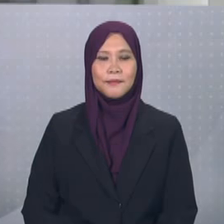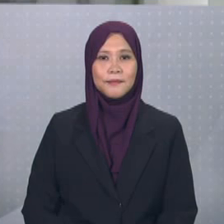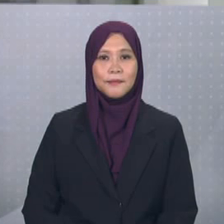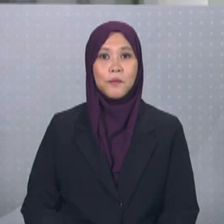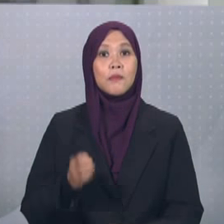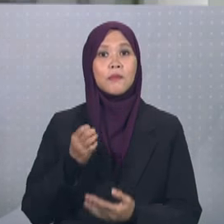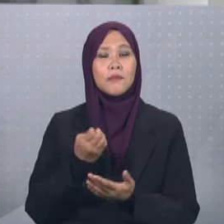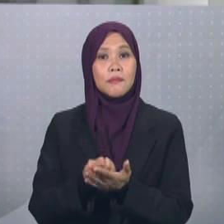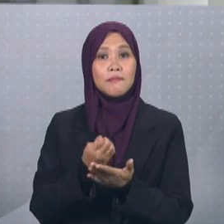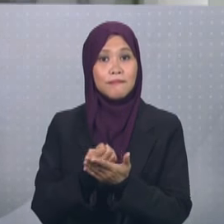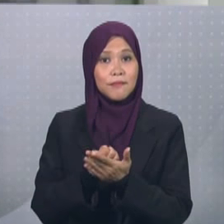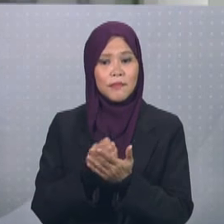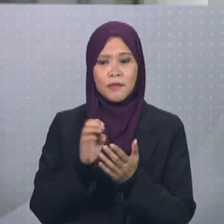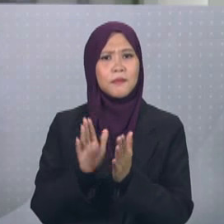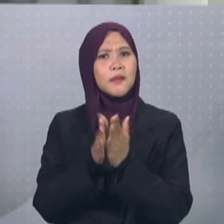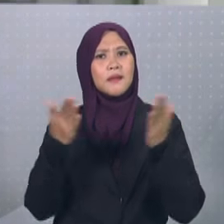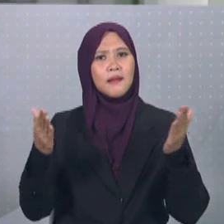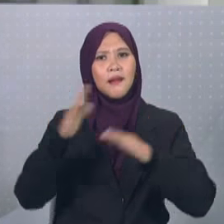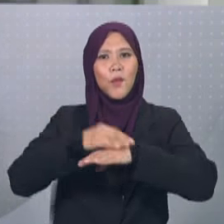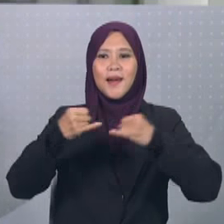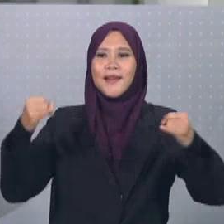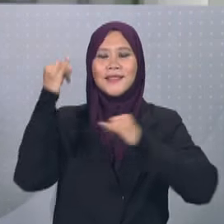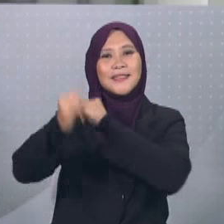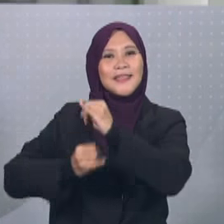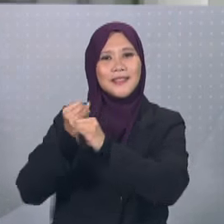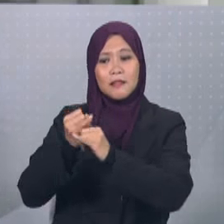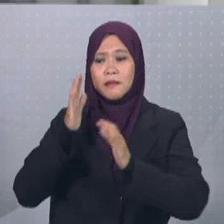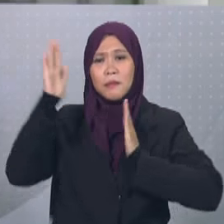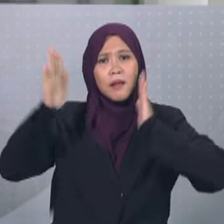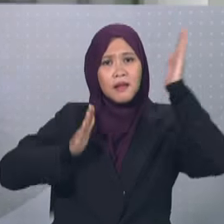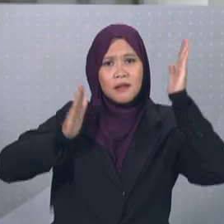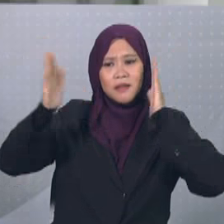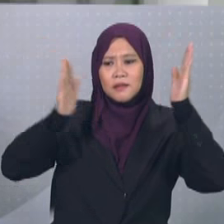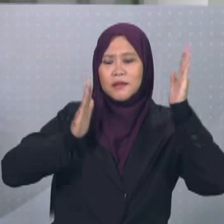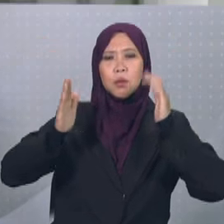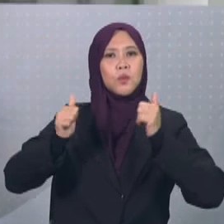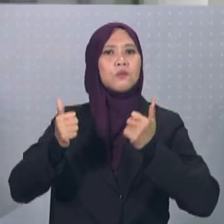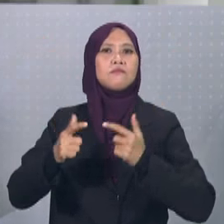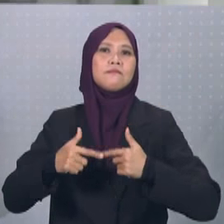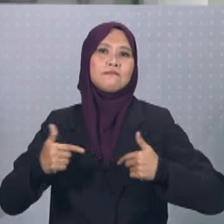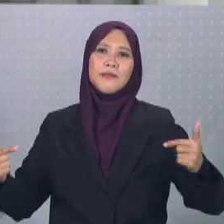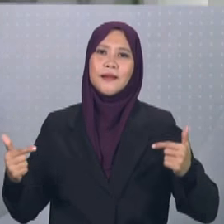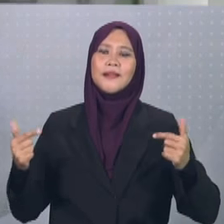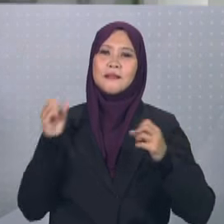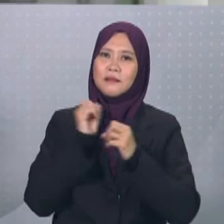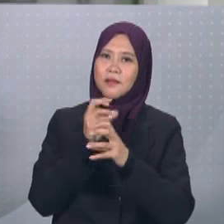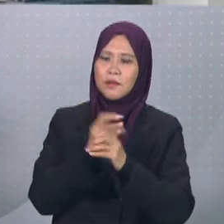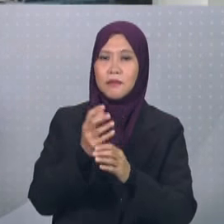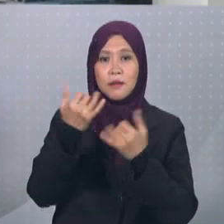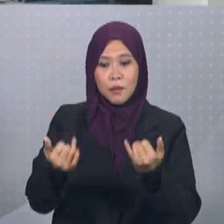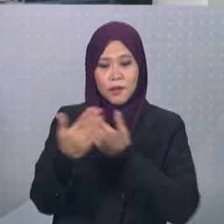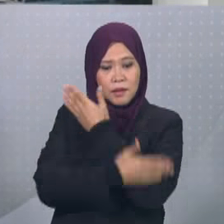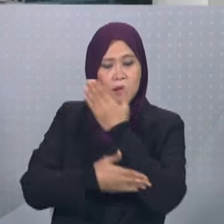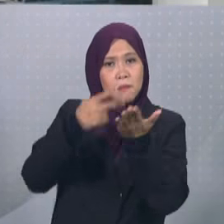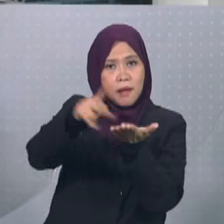The Economist iaitu media dalam talian antarabangsa menyifatkan Malaysia mengambil langkah berani melalui inisiatif negara membelanjakan